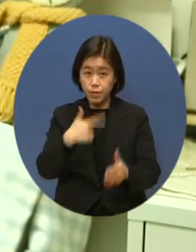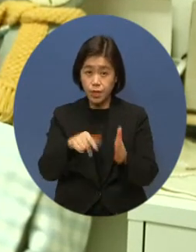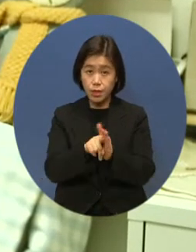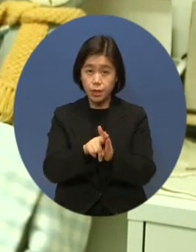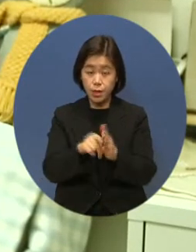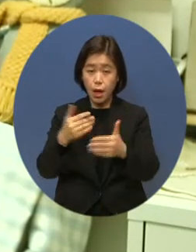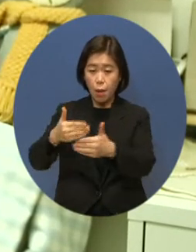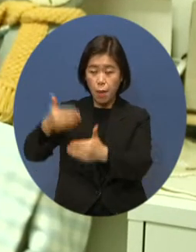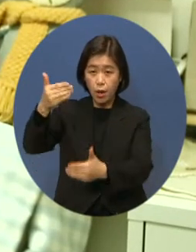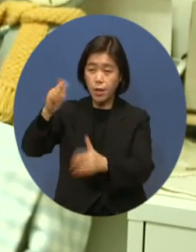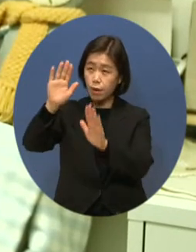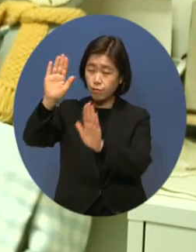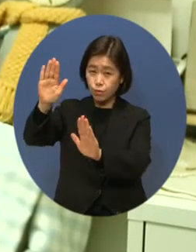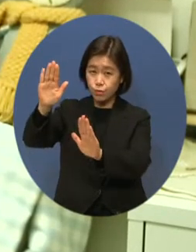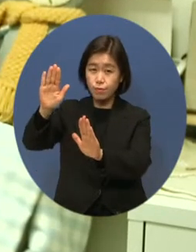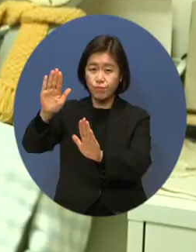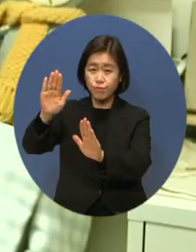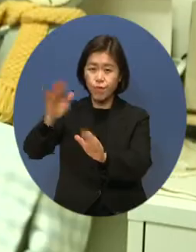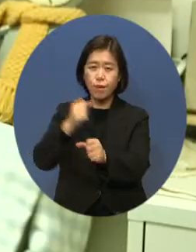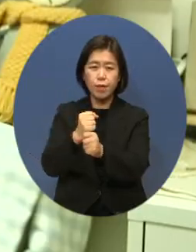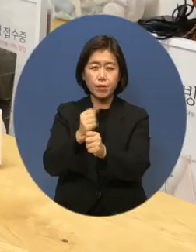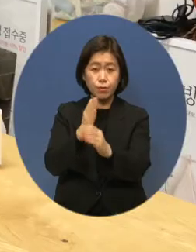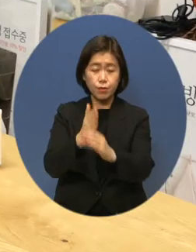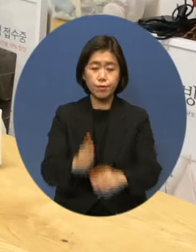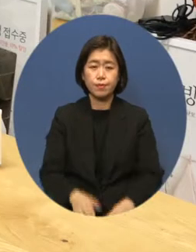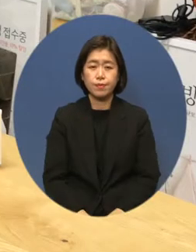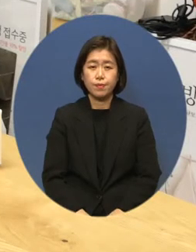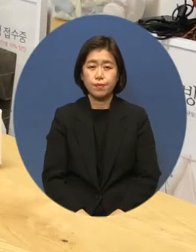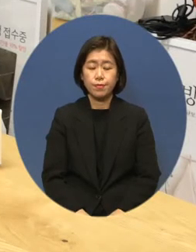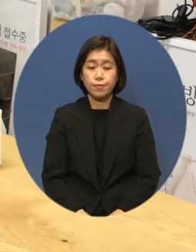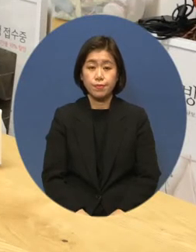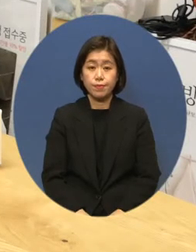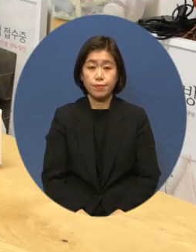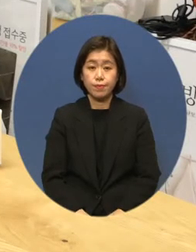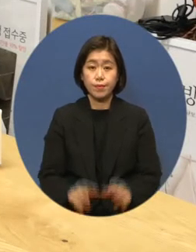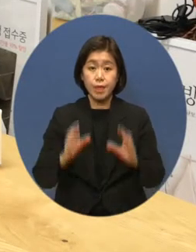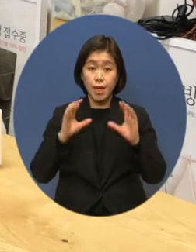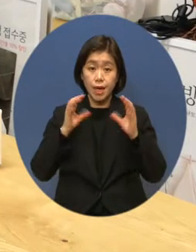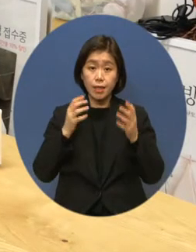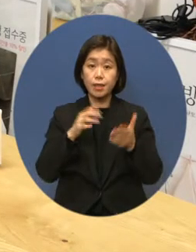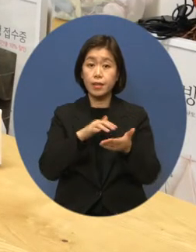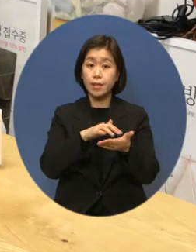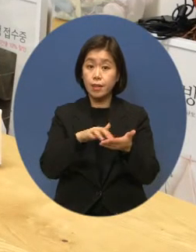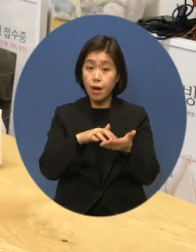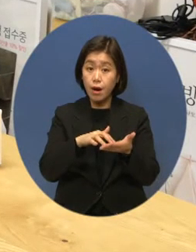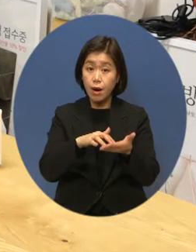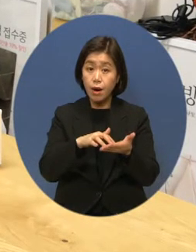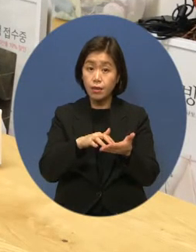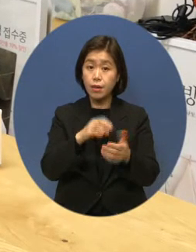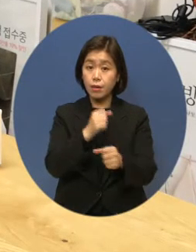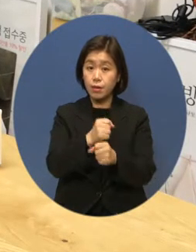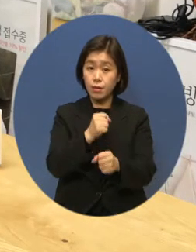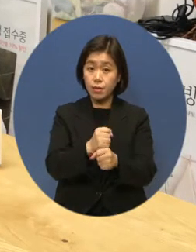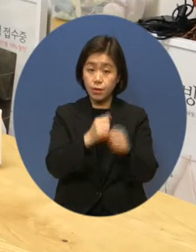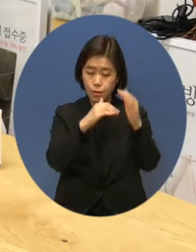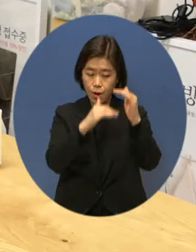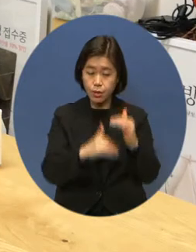벽보 시리즈를 지금 제작하고 있어요. 점자놀이 교구가 만들어지는 과정을 좀 소개해 주신다면 어떻게 소개해